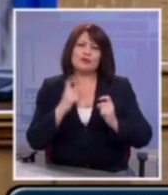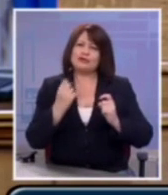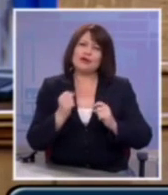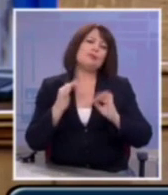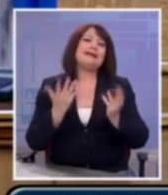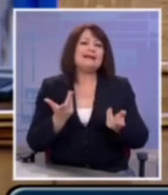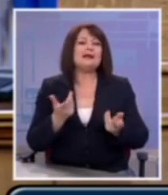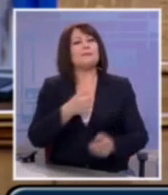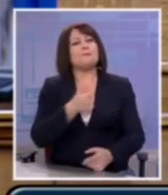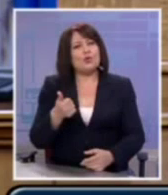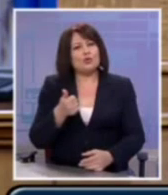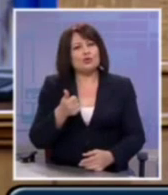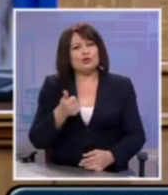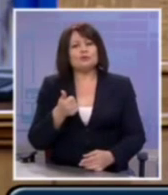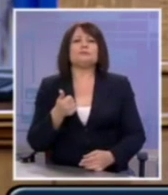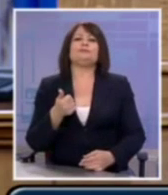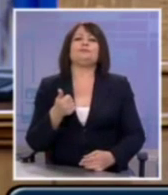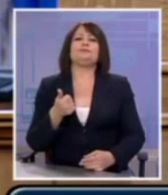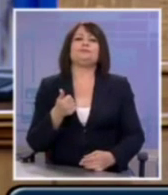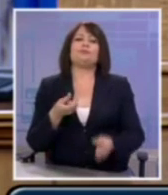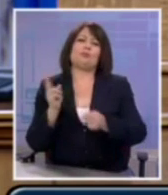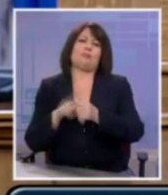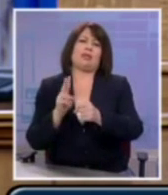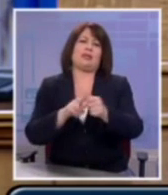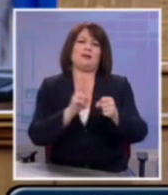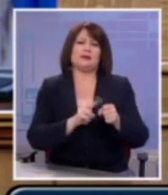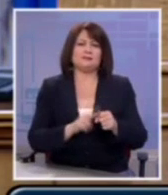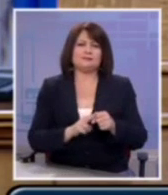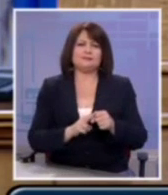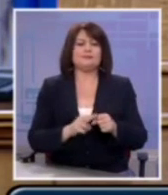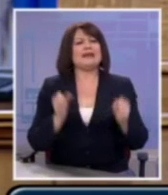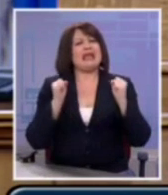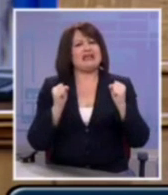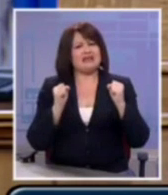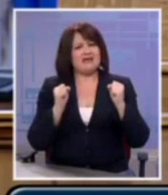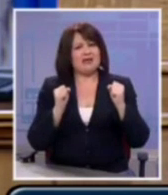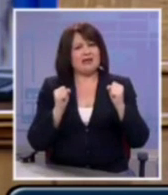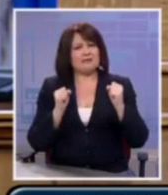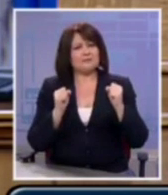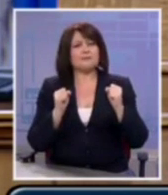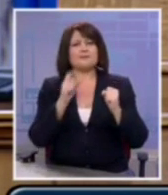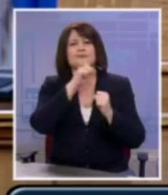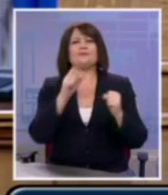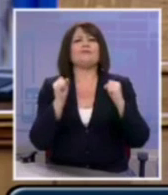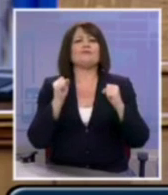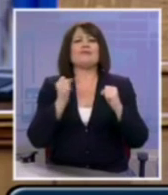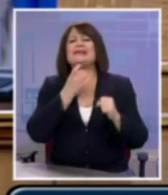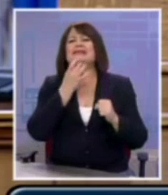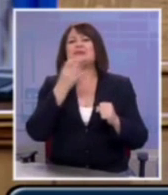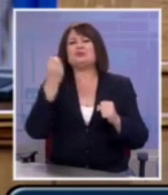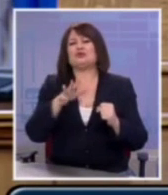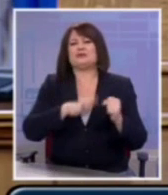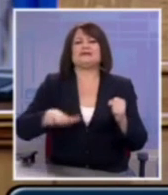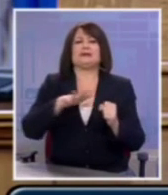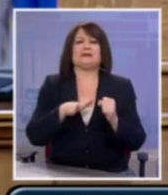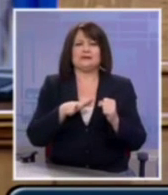και προς εκείνους που έχασαν τη ζωή και την υγεία τους ζώντας σε απάνθρωπες συνθήκες